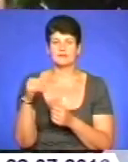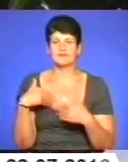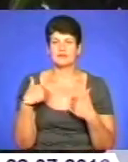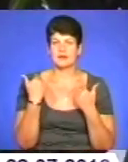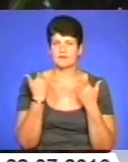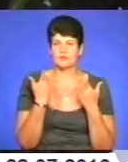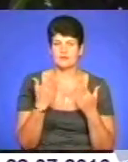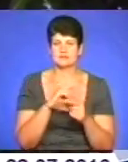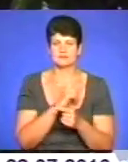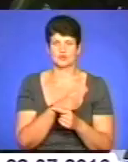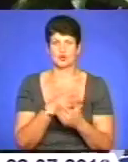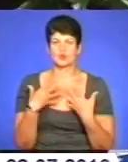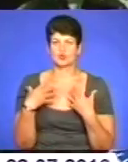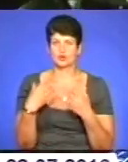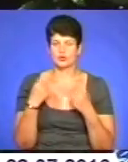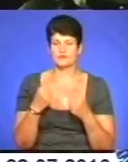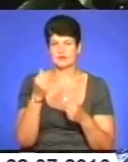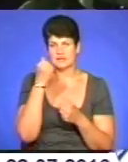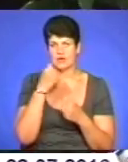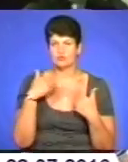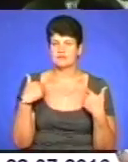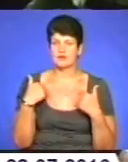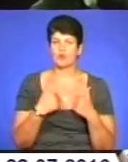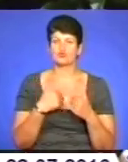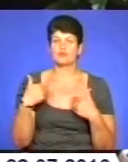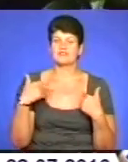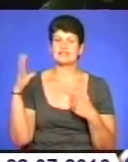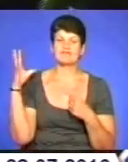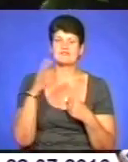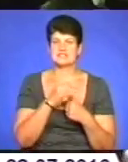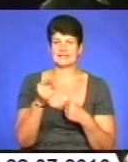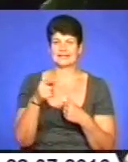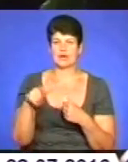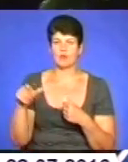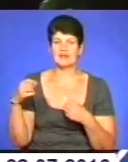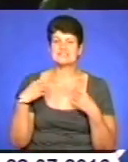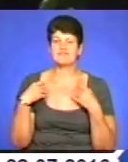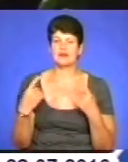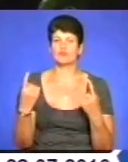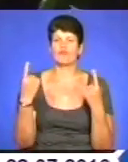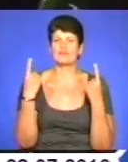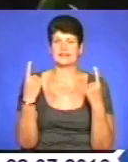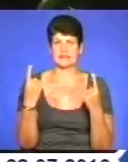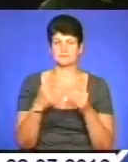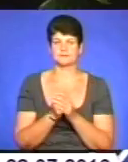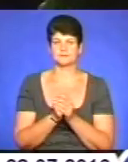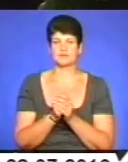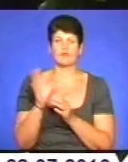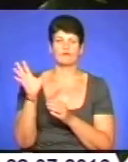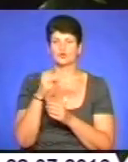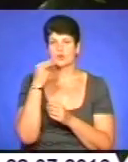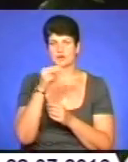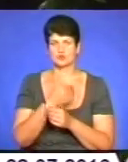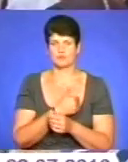вам міцного. Дуже дякую вам за вітання. Я хочу привітати всіх тернополян з святом великим. Всього найкращого